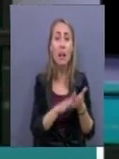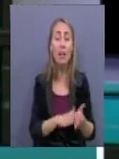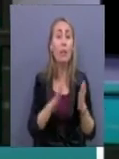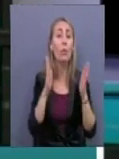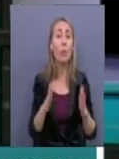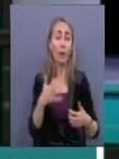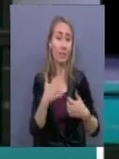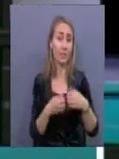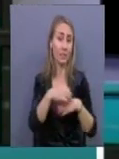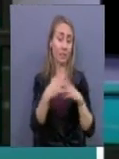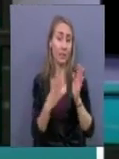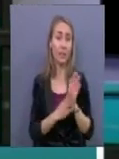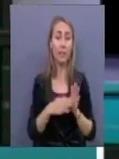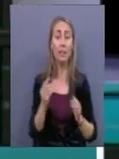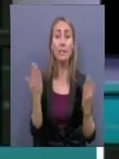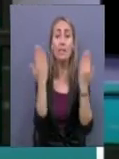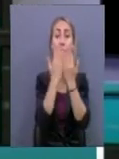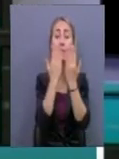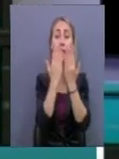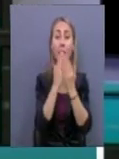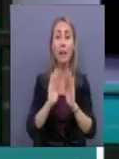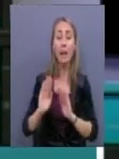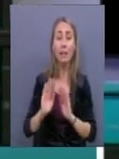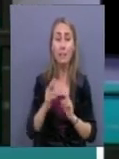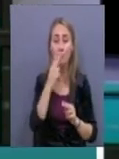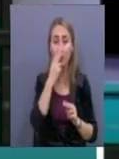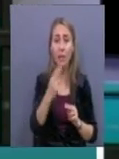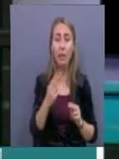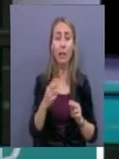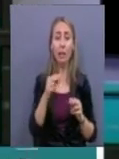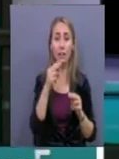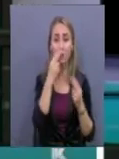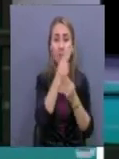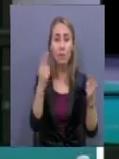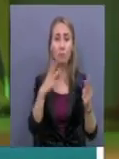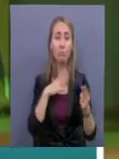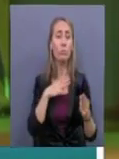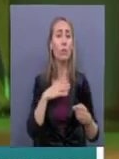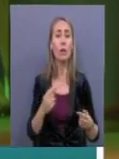махаббат дастанына айналған қойылым көрермен көкейіне махаббаттың машақаты мен ғашықтықтың ғаламатын жеткізді.